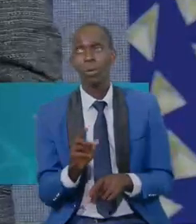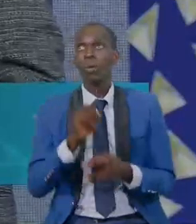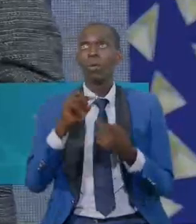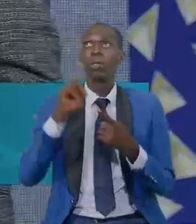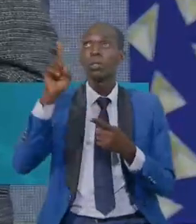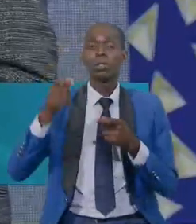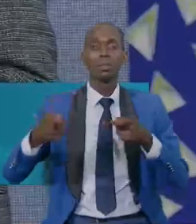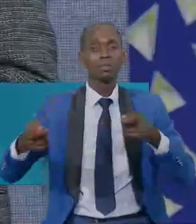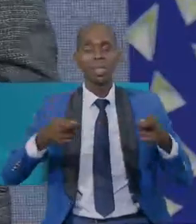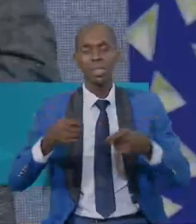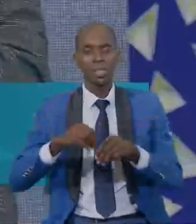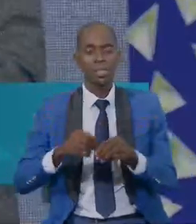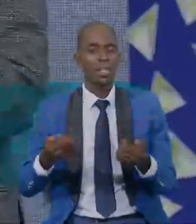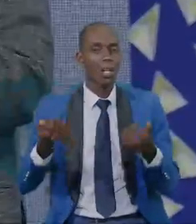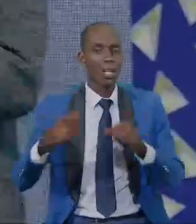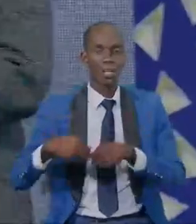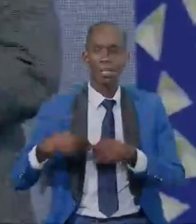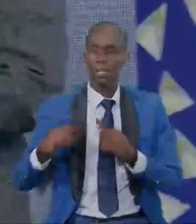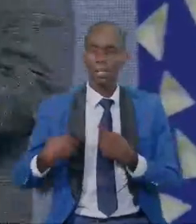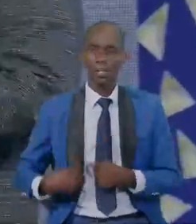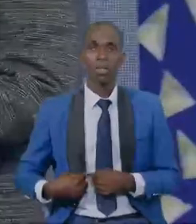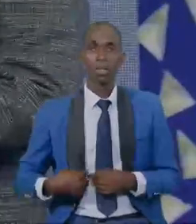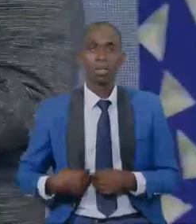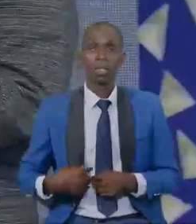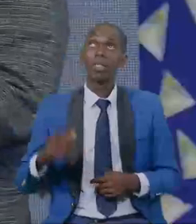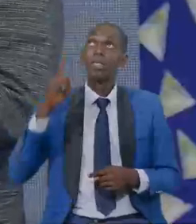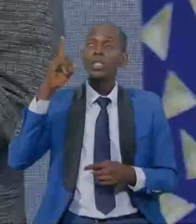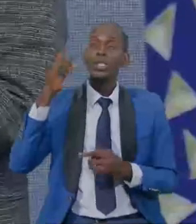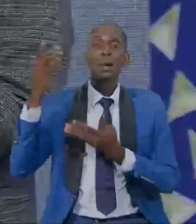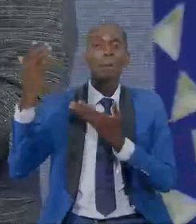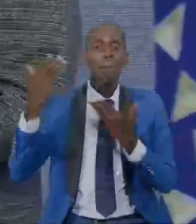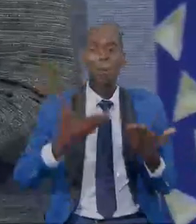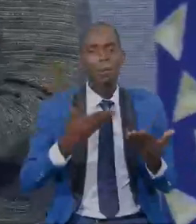part, quand il règne dans un cœur donné,